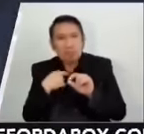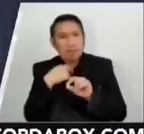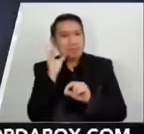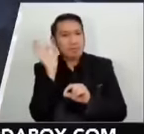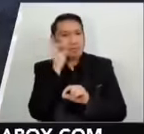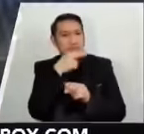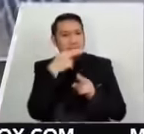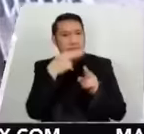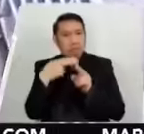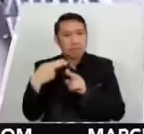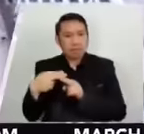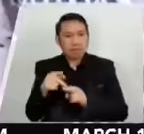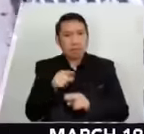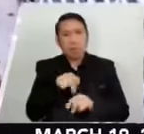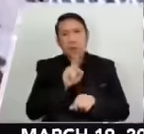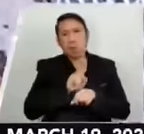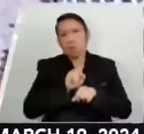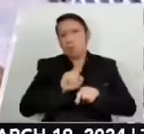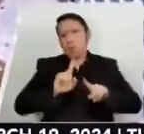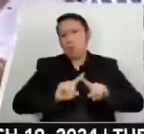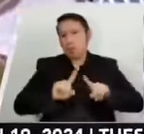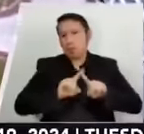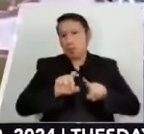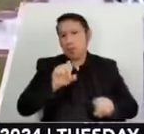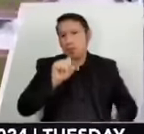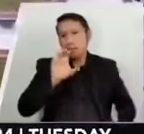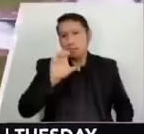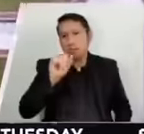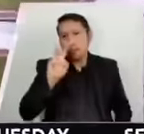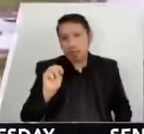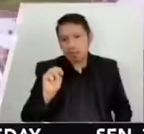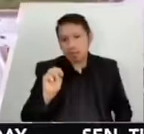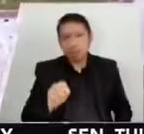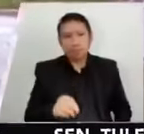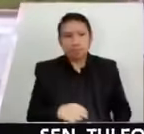scam laging una ka sa balita ni salima refran